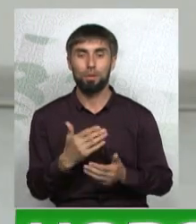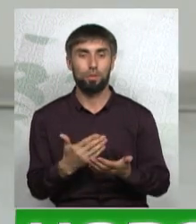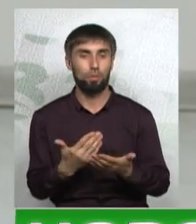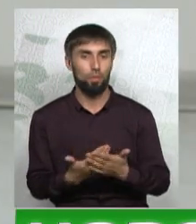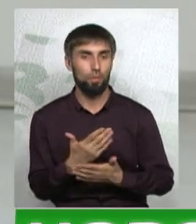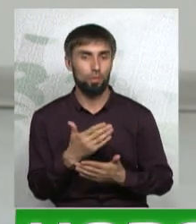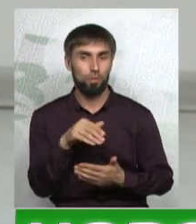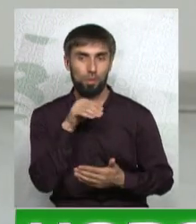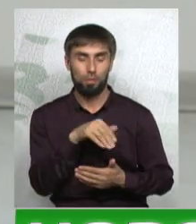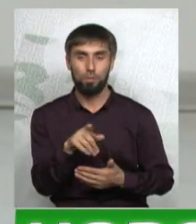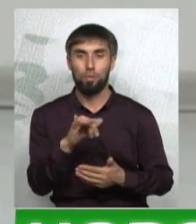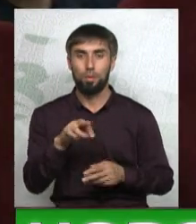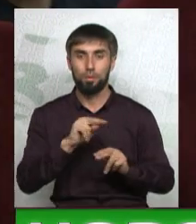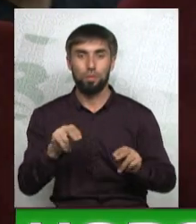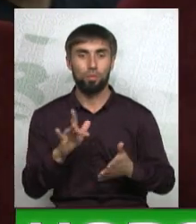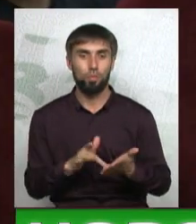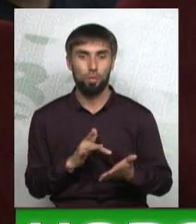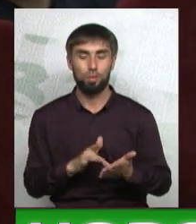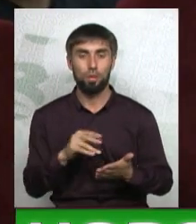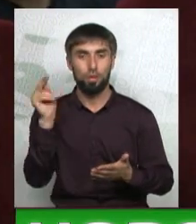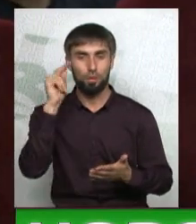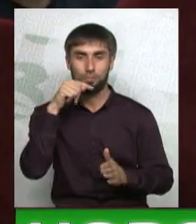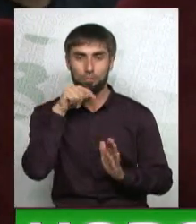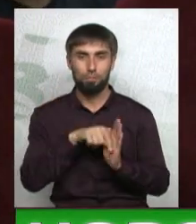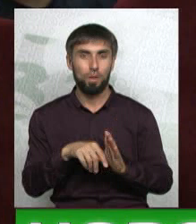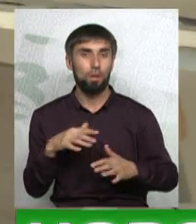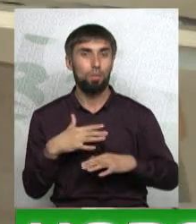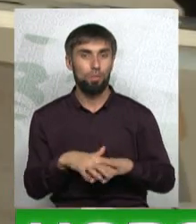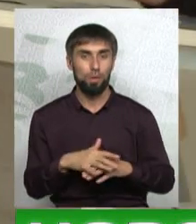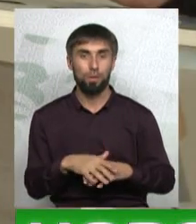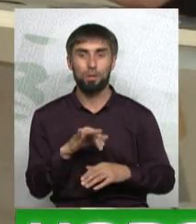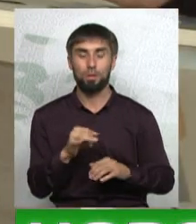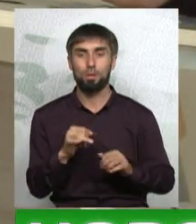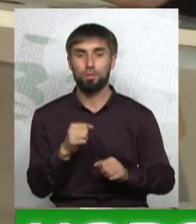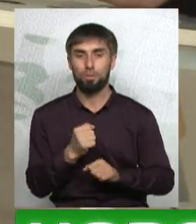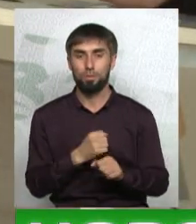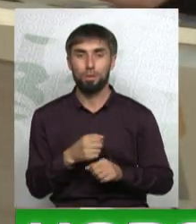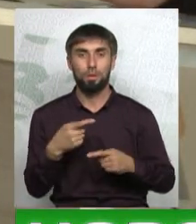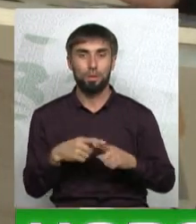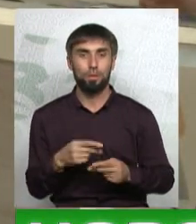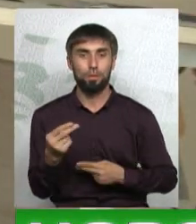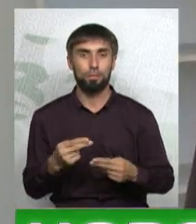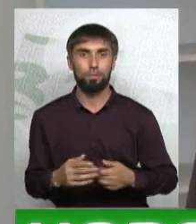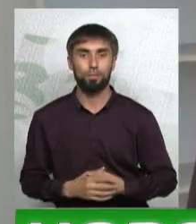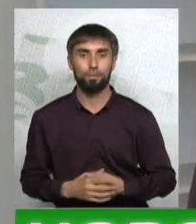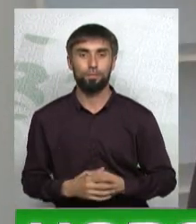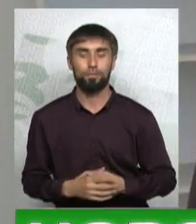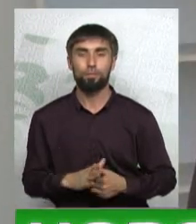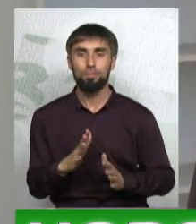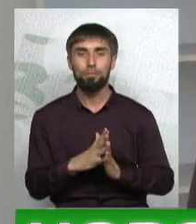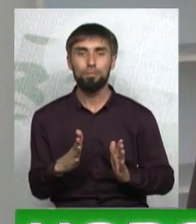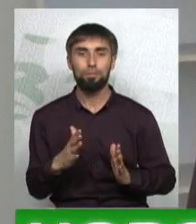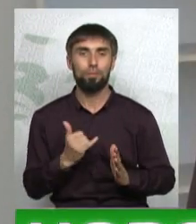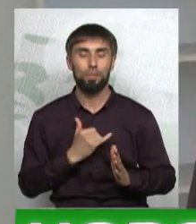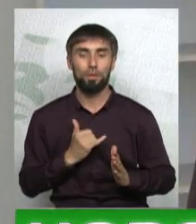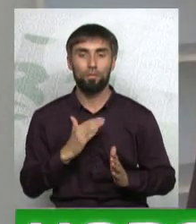В эту ребята постигают азы журналистики, изучают углубленно математику и совершенствуют технику рисования. В основном у нас